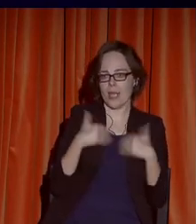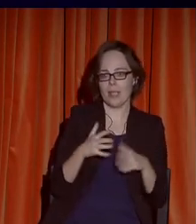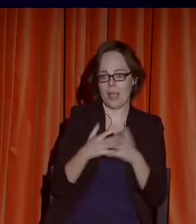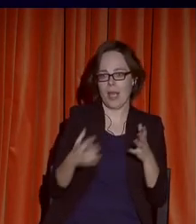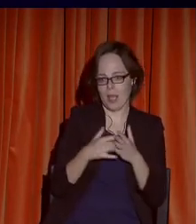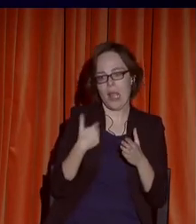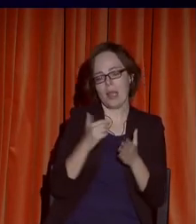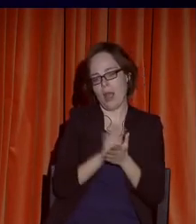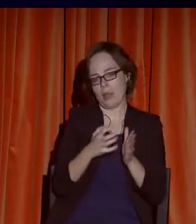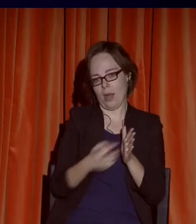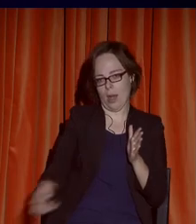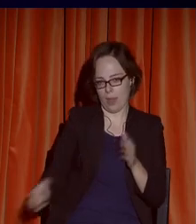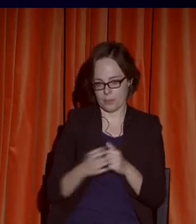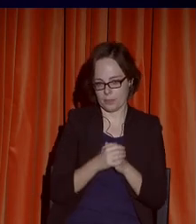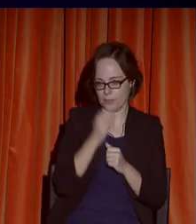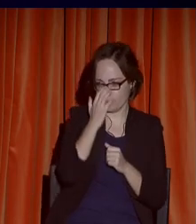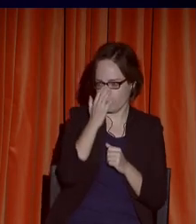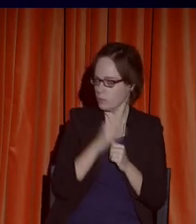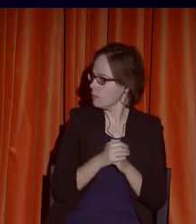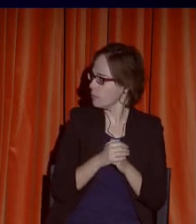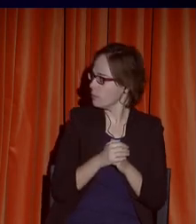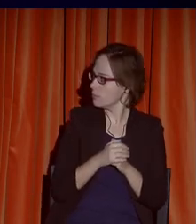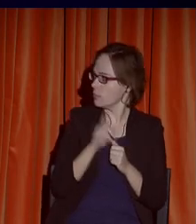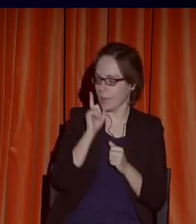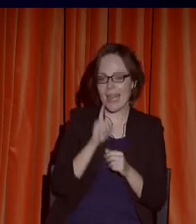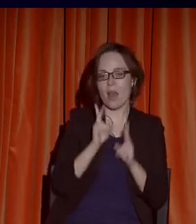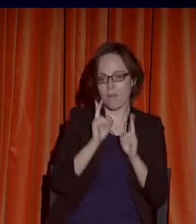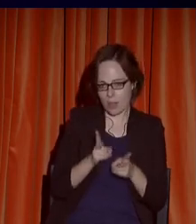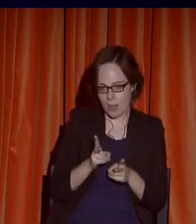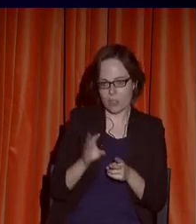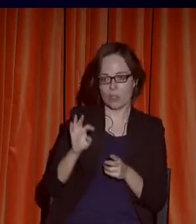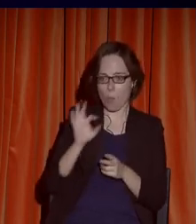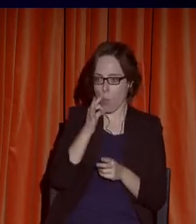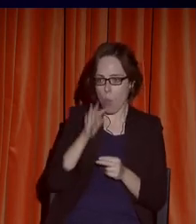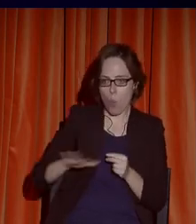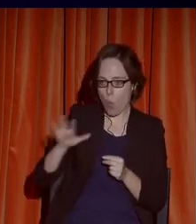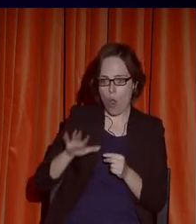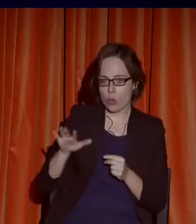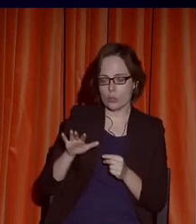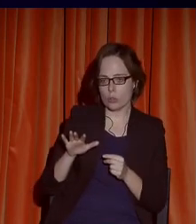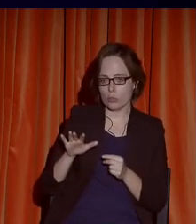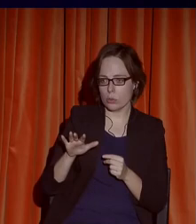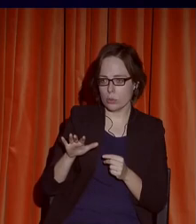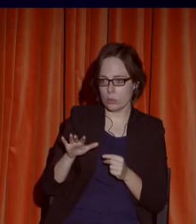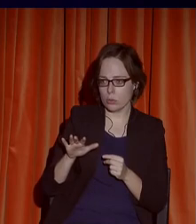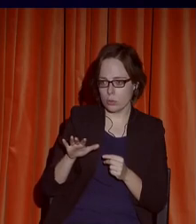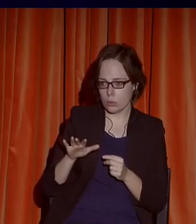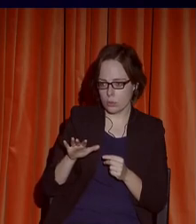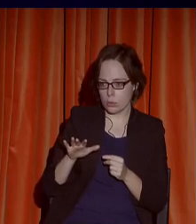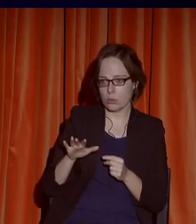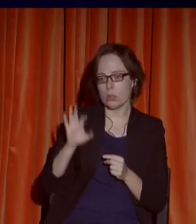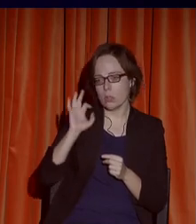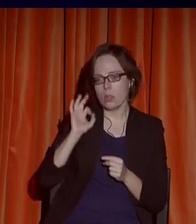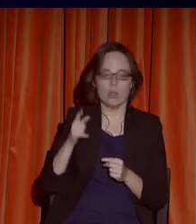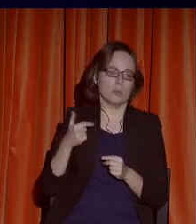dużo, ja taka gaduła jestem, to faktycznie moje pokolenie, nie chcę uogólniać, ma ten świat